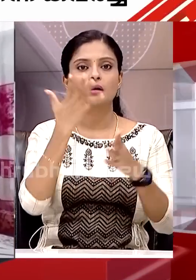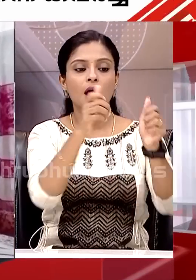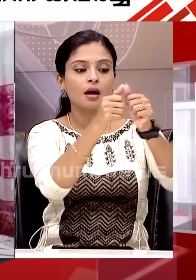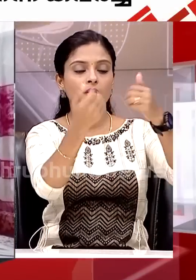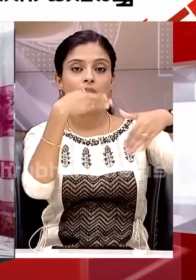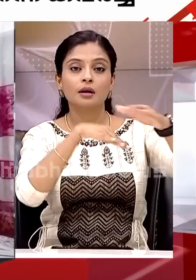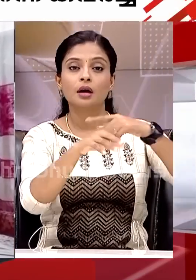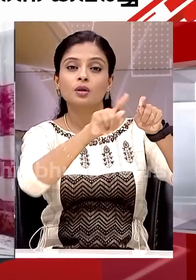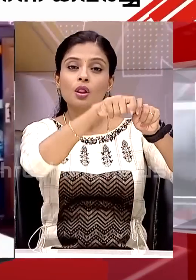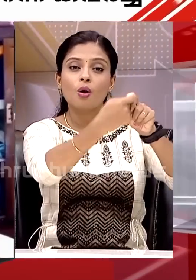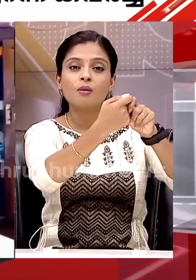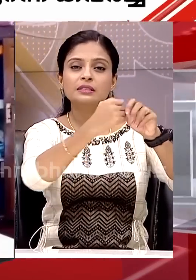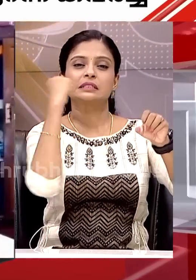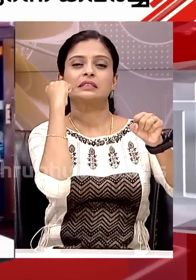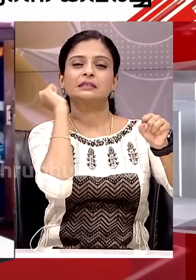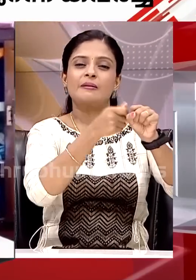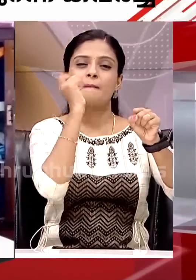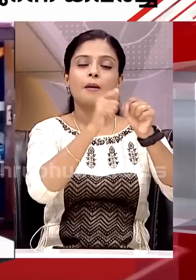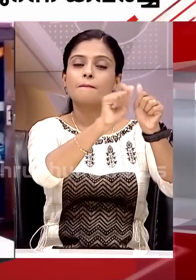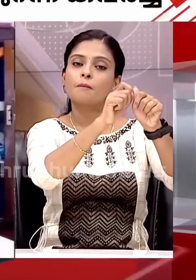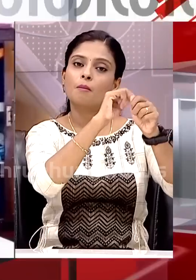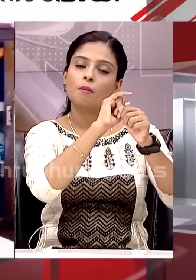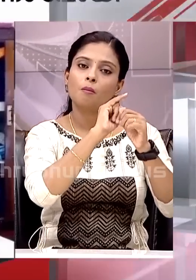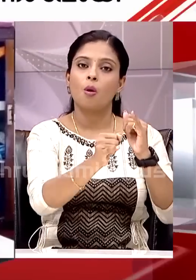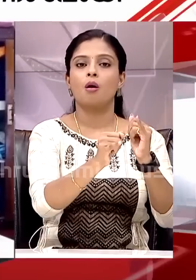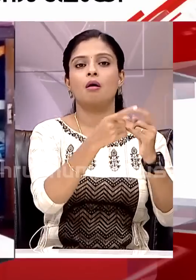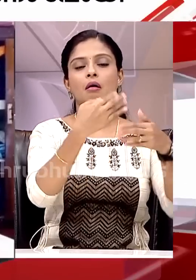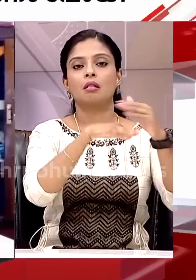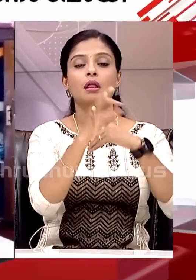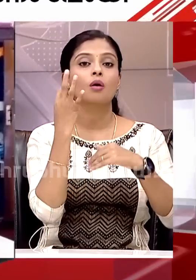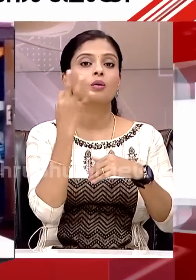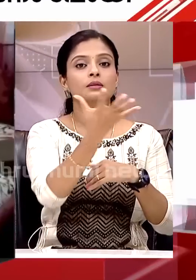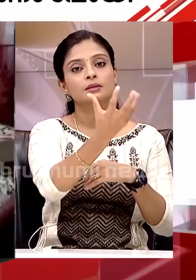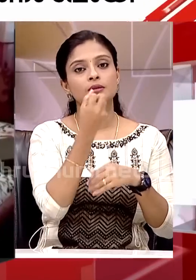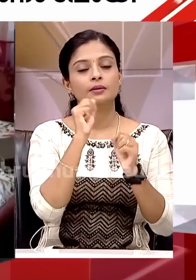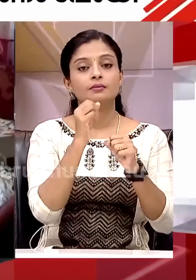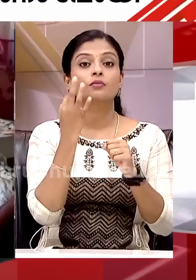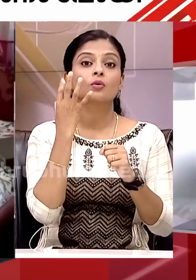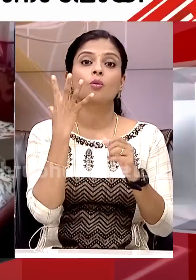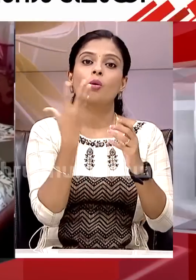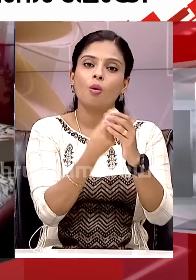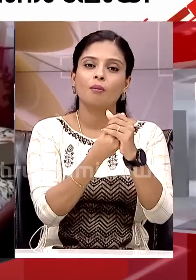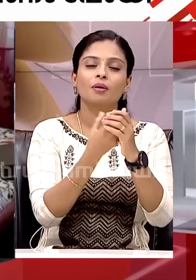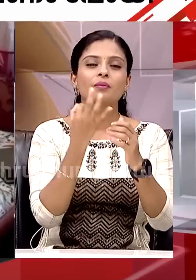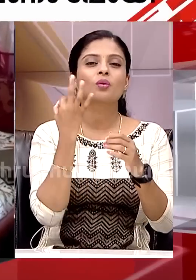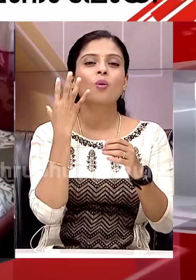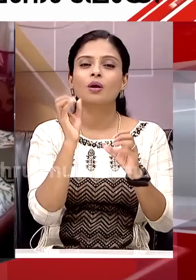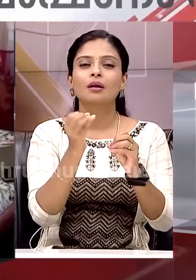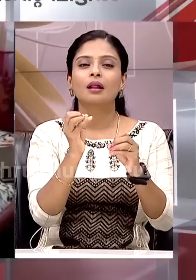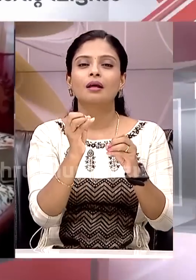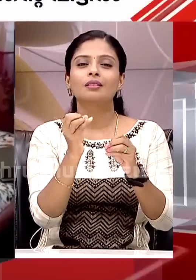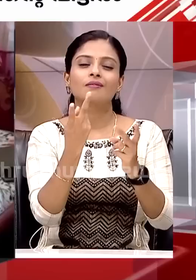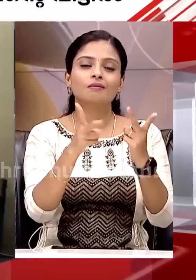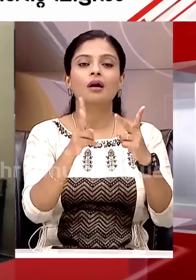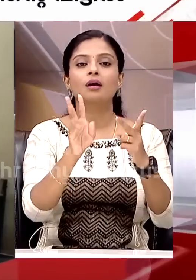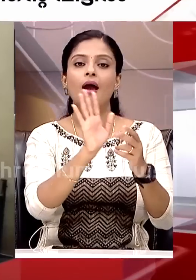തുറന്നാണ് ആഭരണങ്ങൾ കവർന്നിട്ടുള്ളത്. ഈ സ്വർണ്ണാഭരണങ്ങൾക്കൊപ്പം ഇമിറ്റേഷൻ ആഭരണങ്ങൾ ഉണ്ടായിരുന്നു. പക്ഷേ വളരെ കൃത്യമായി ഇത്